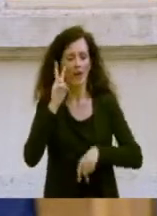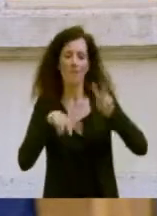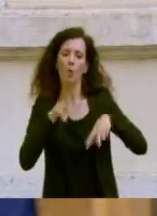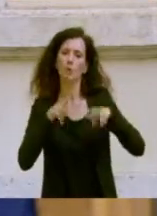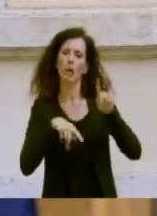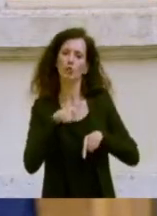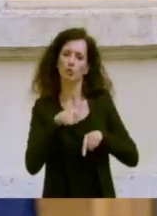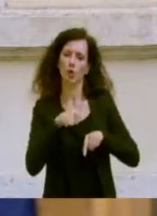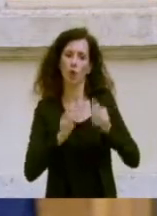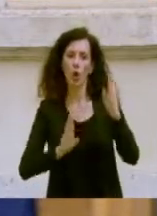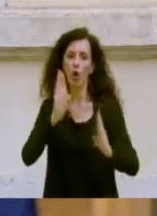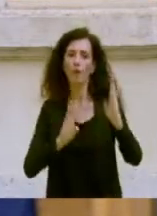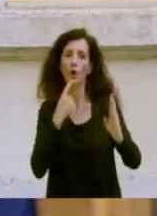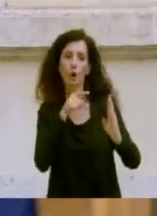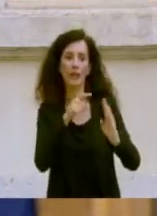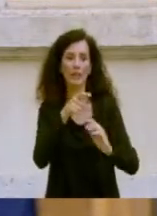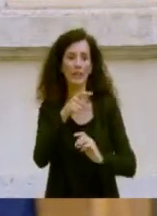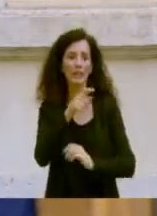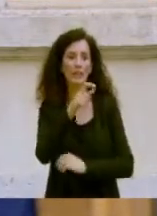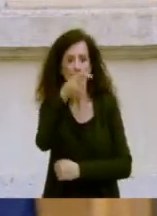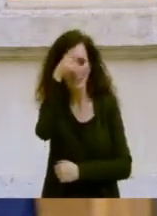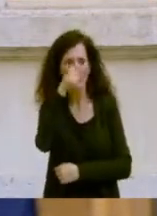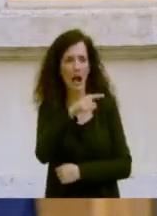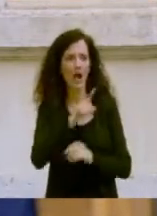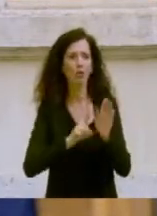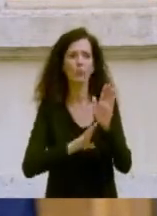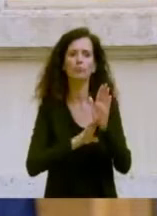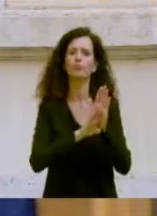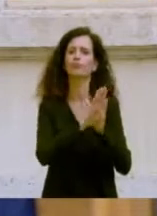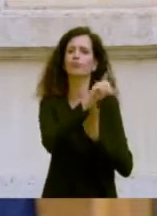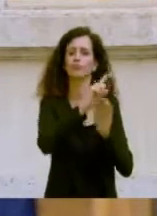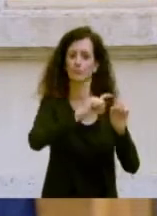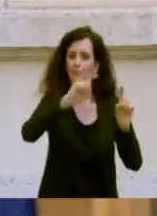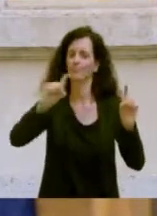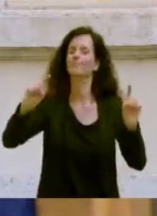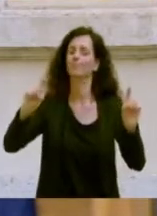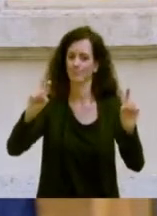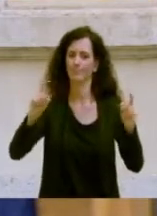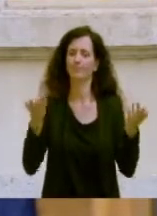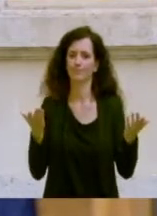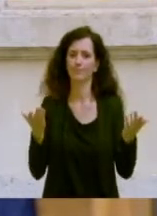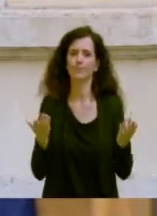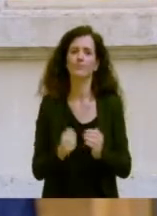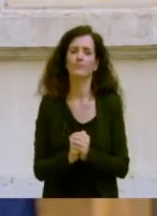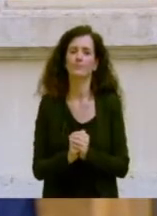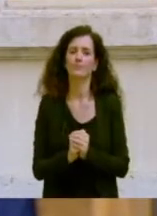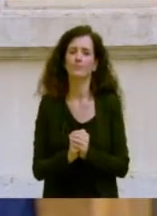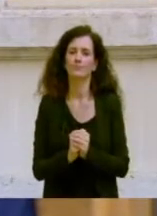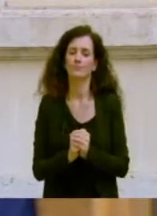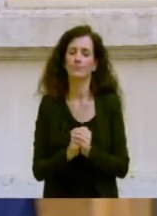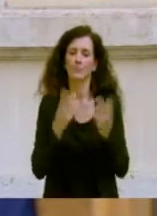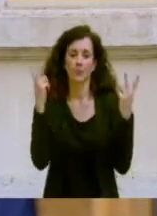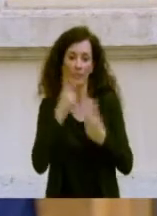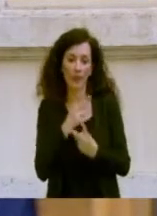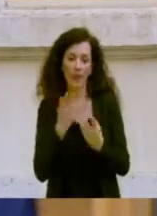hanno una curva di contagio diciamo più elevata in realtà non vi è motivo che